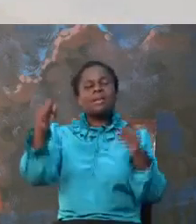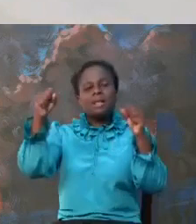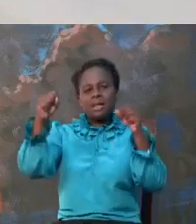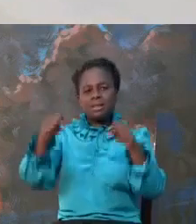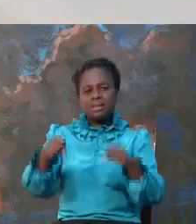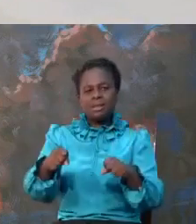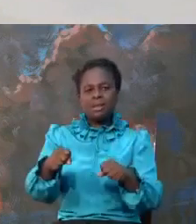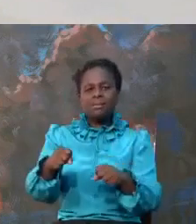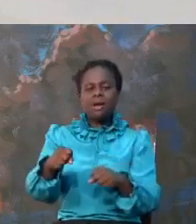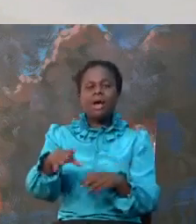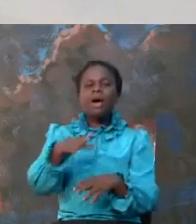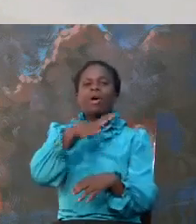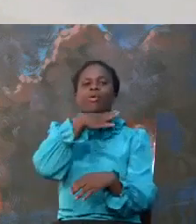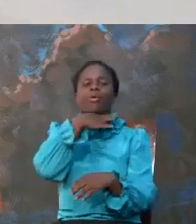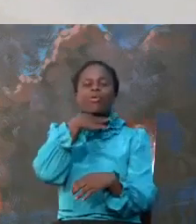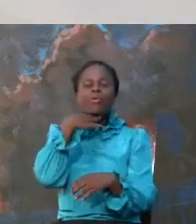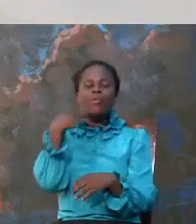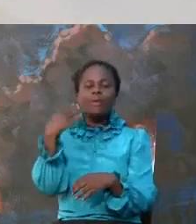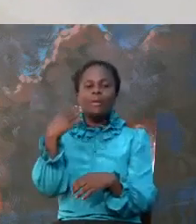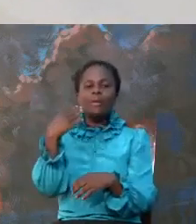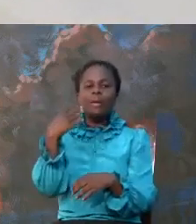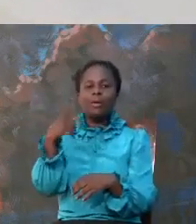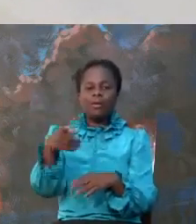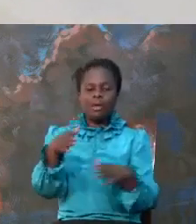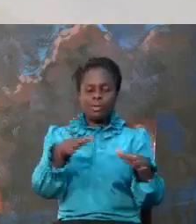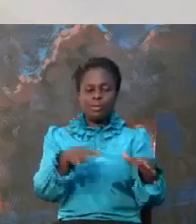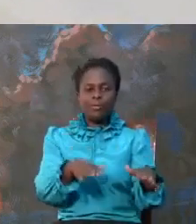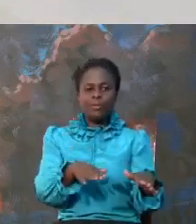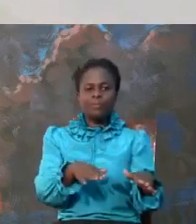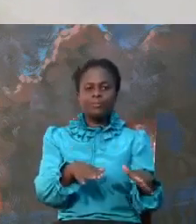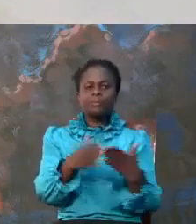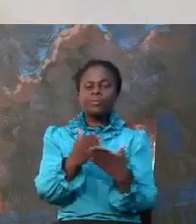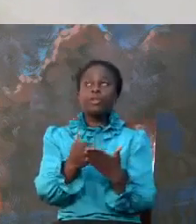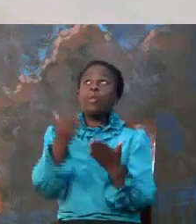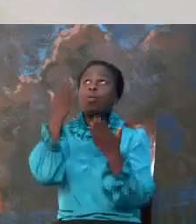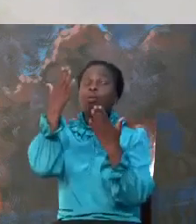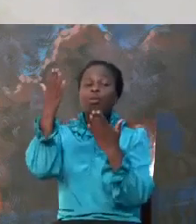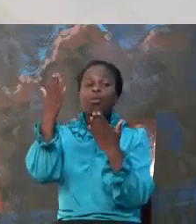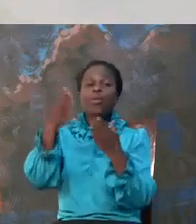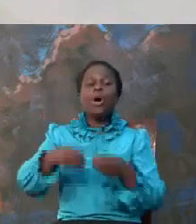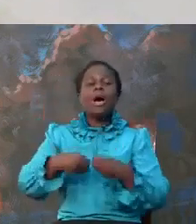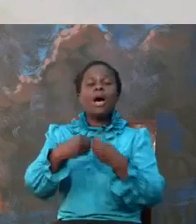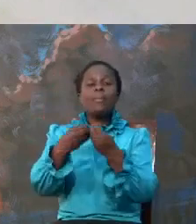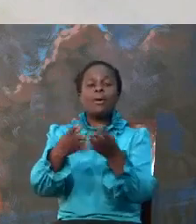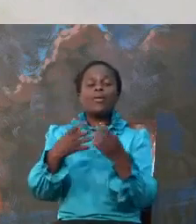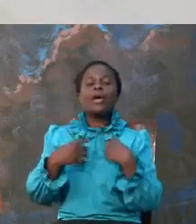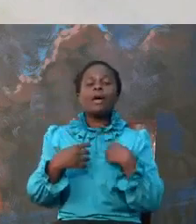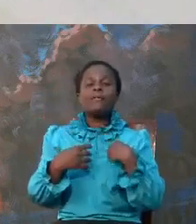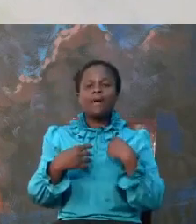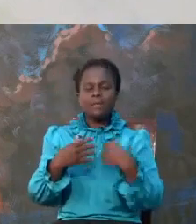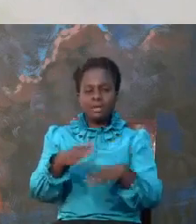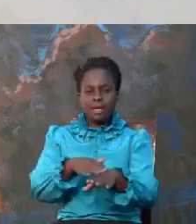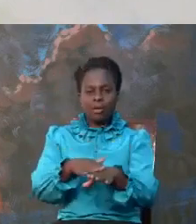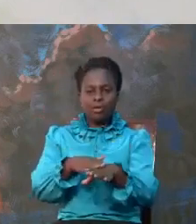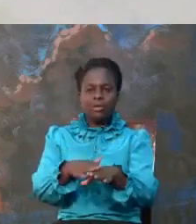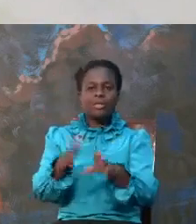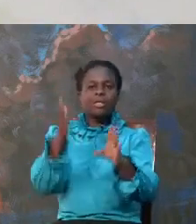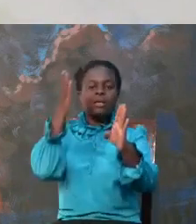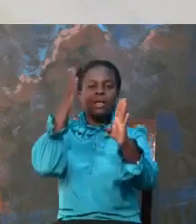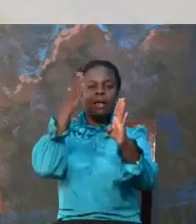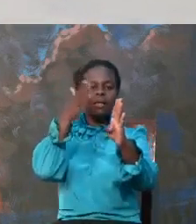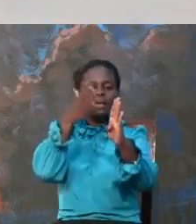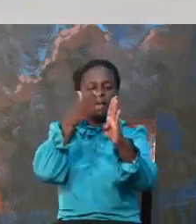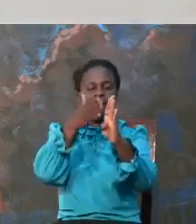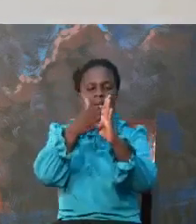uwe aliyekufa. Sasa kwa kuwa Mungu ameweka vazi la ngozi na linalenga, tuliposoma